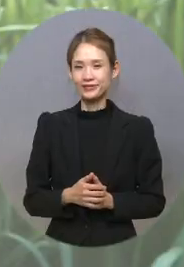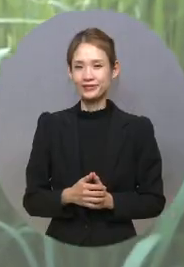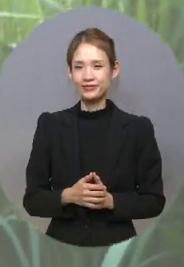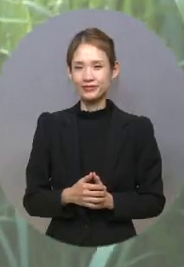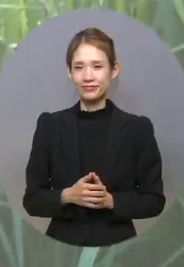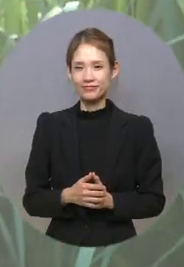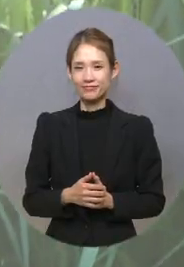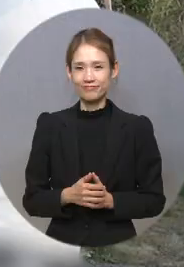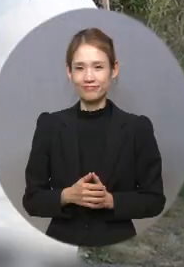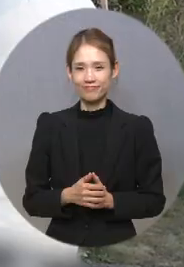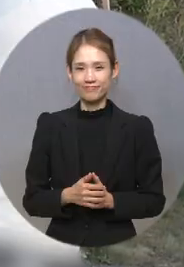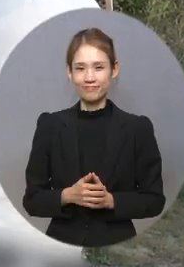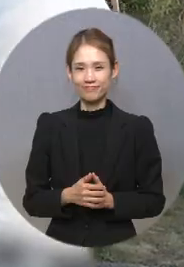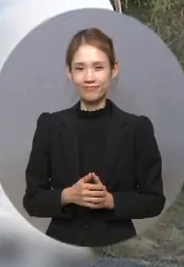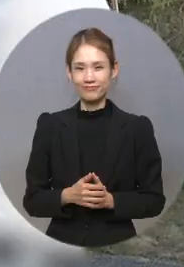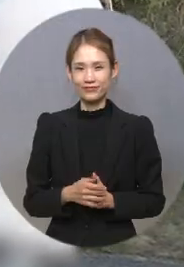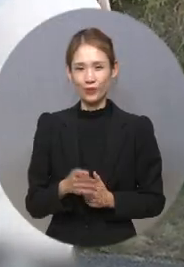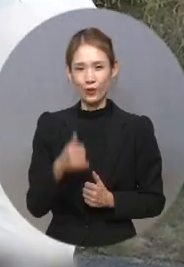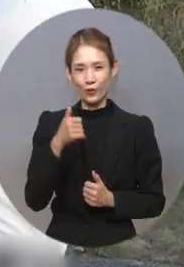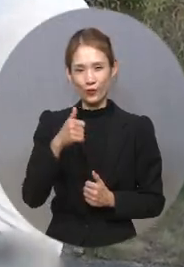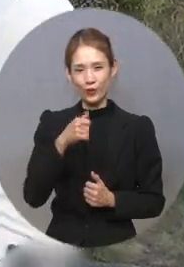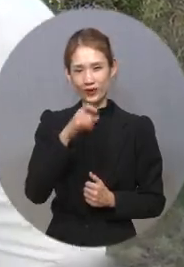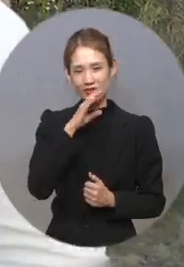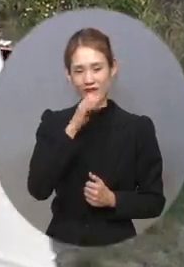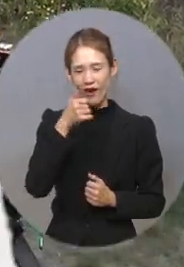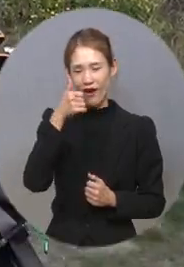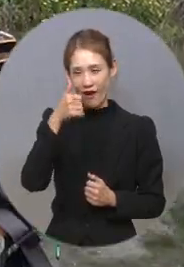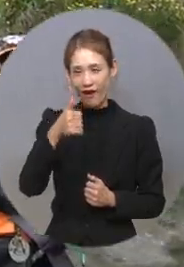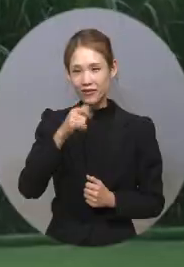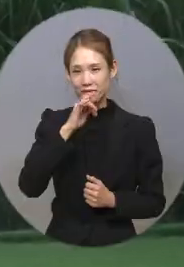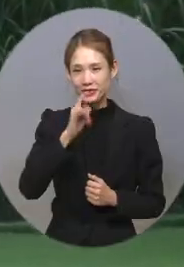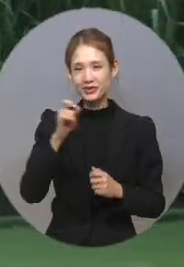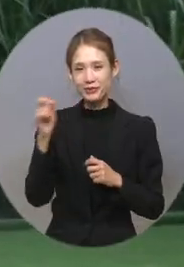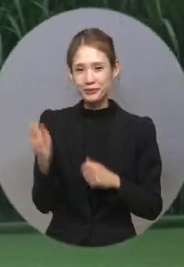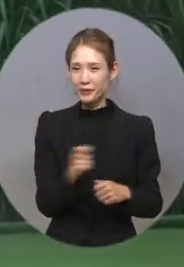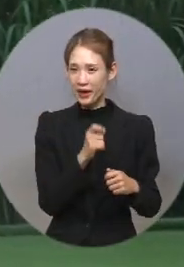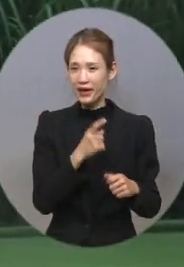예! 야 진짜 굿샷이다. 진짜. 아니 딱 치면 그냥 해야겠어.